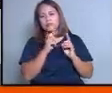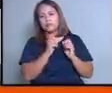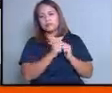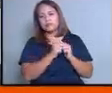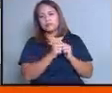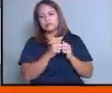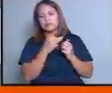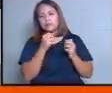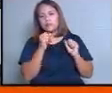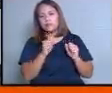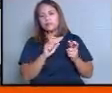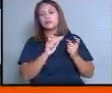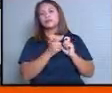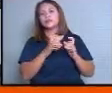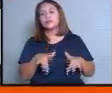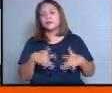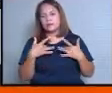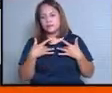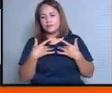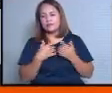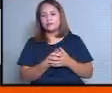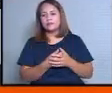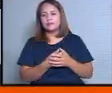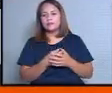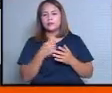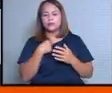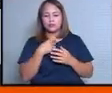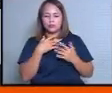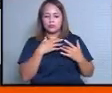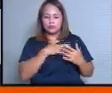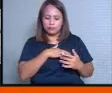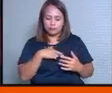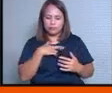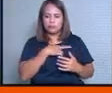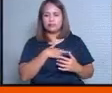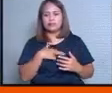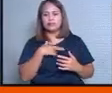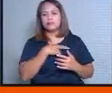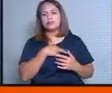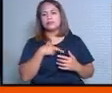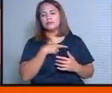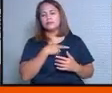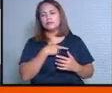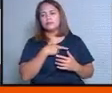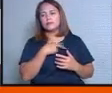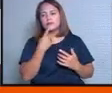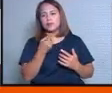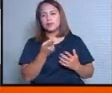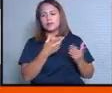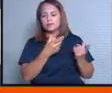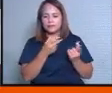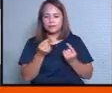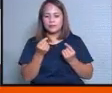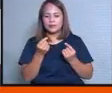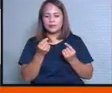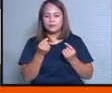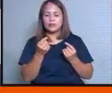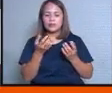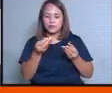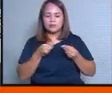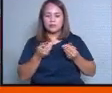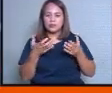siyang magbagong buhay. Pinagsisisihan ko po na sobra. Sana'y mabigyan pa po sana ng